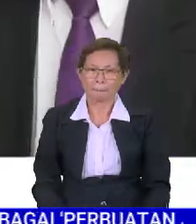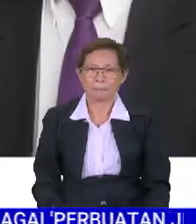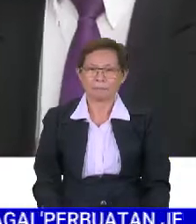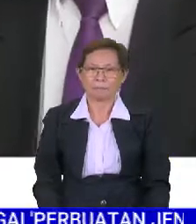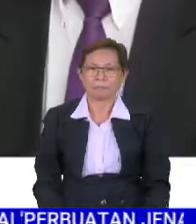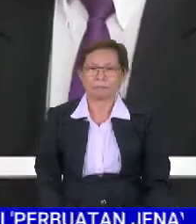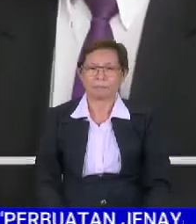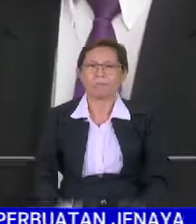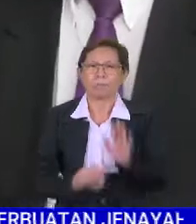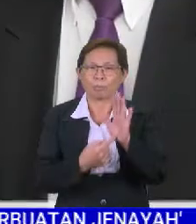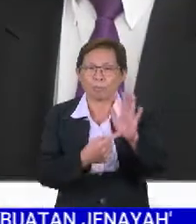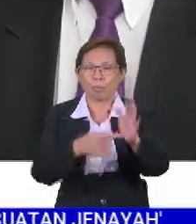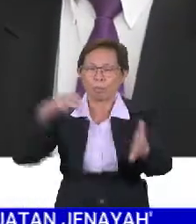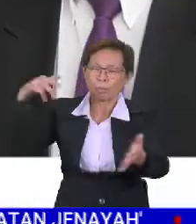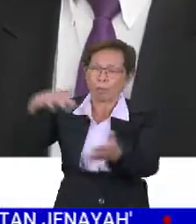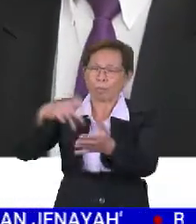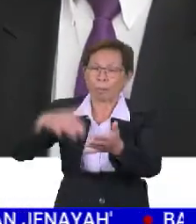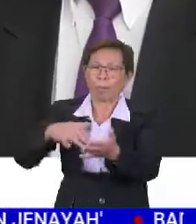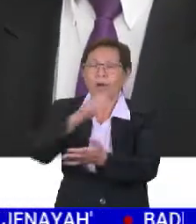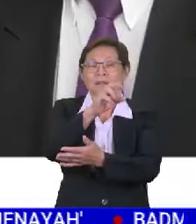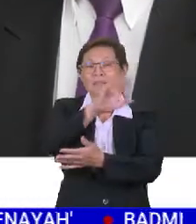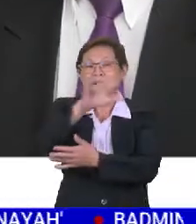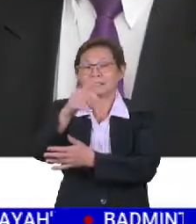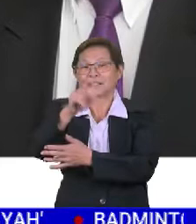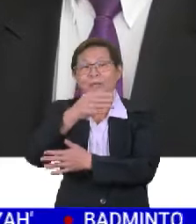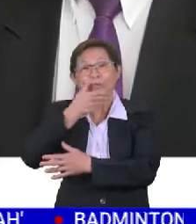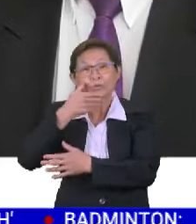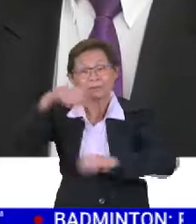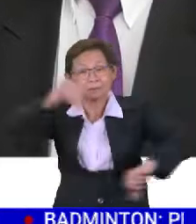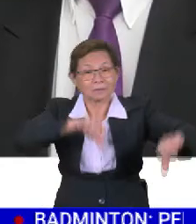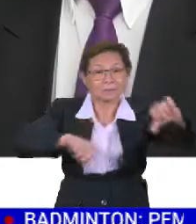Ini adalah merupakan pengajian sarjana muda sains